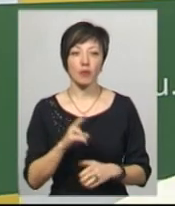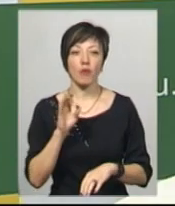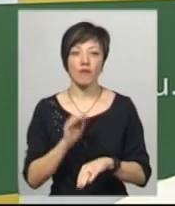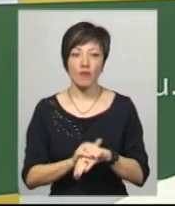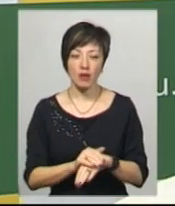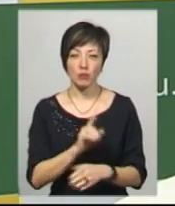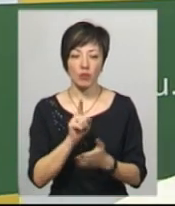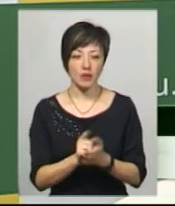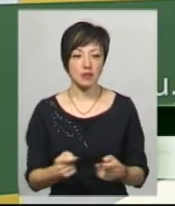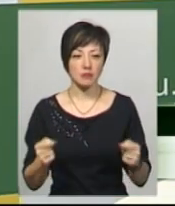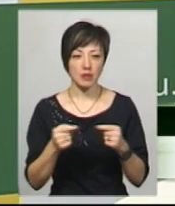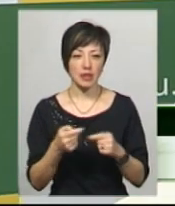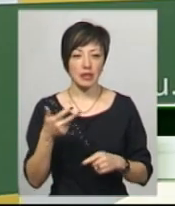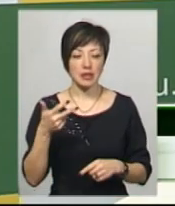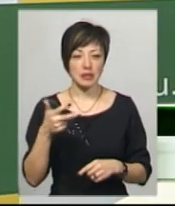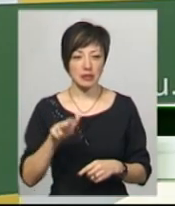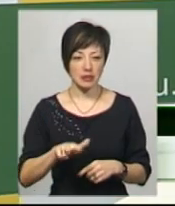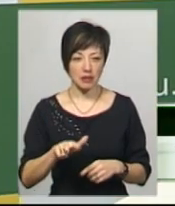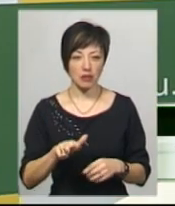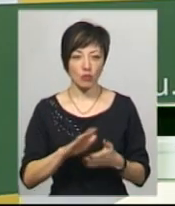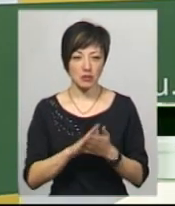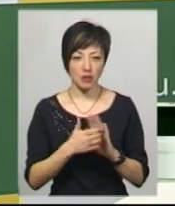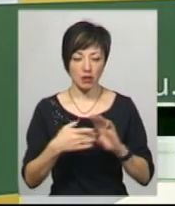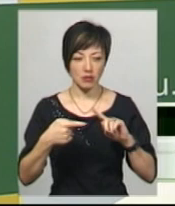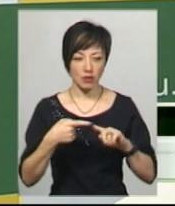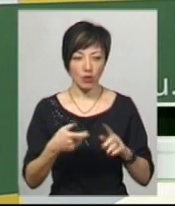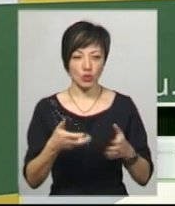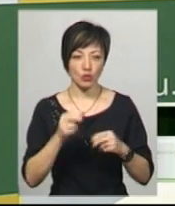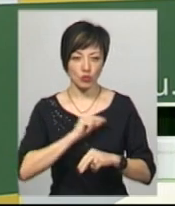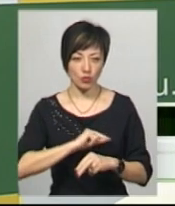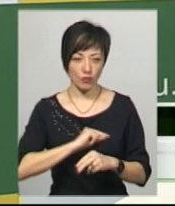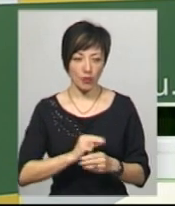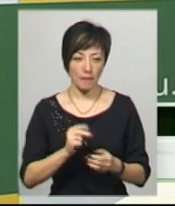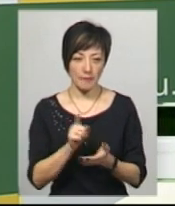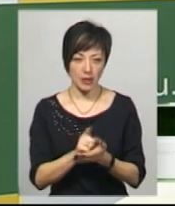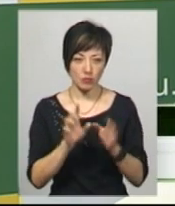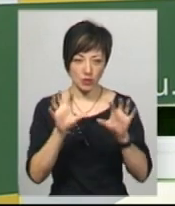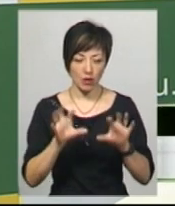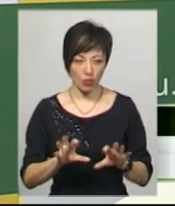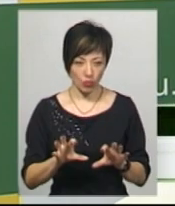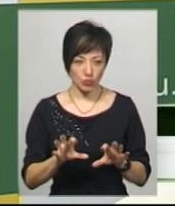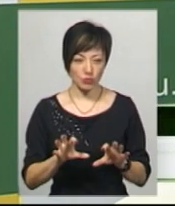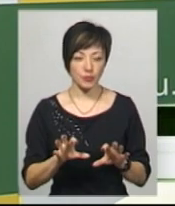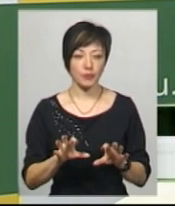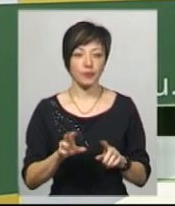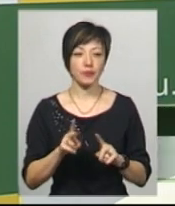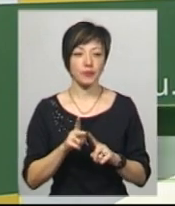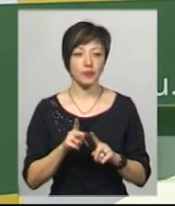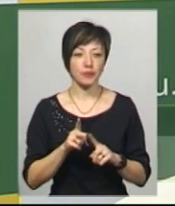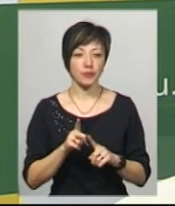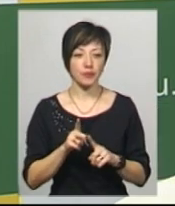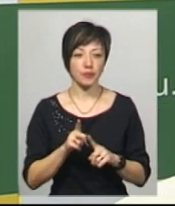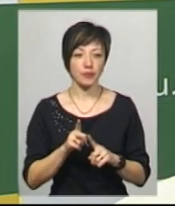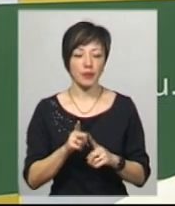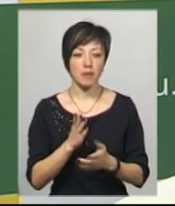повинно співпадати три одночасно обставини – отримання трудової пенсії по закону про загальнообов'язкове державне пенсійне